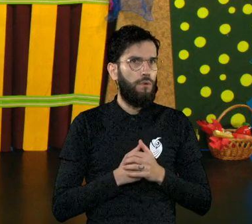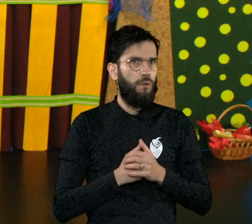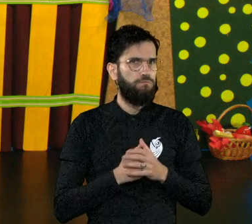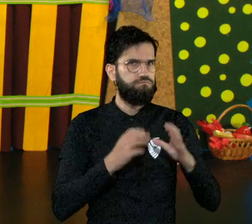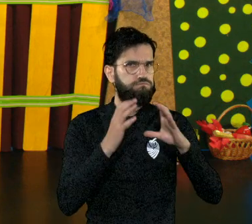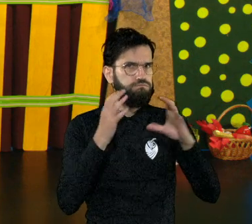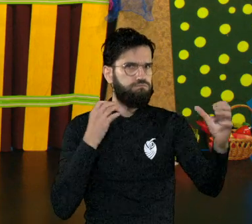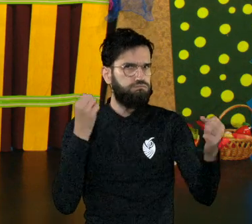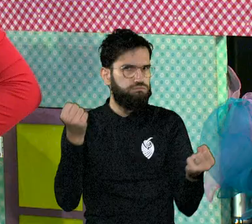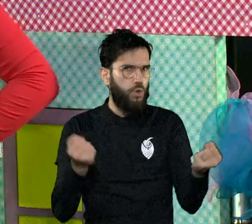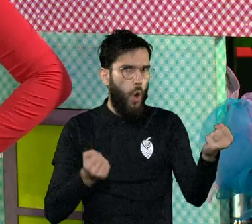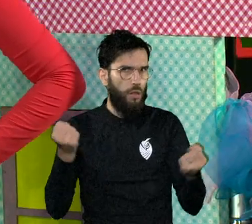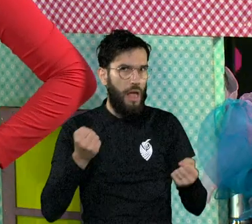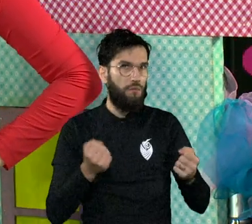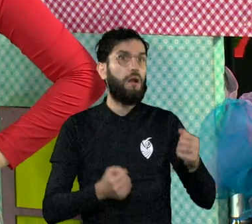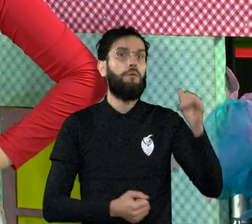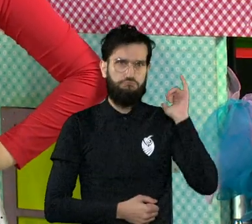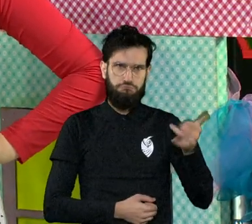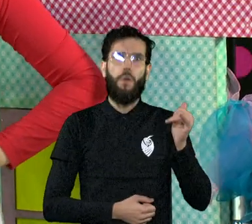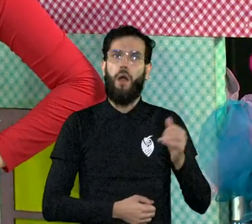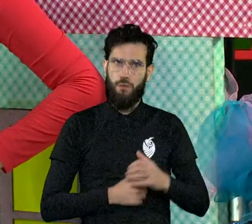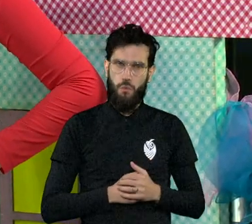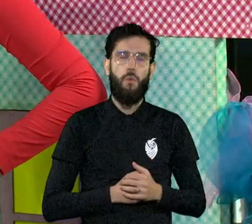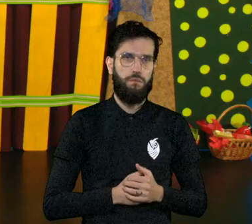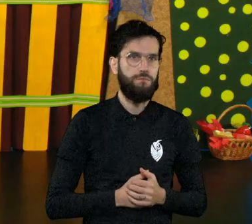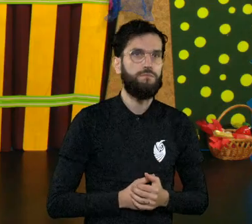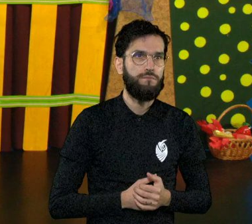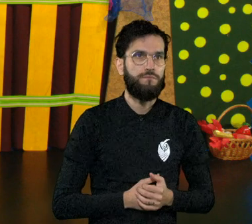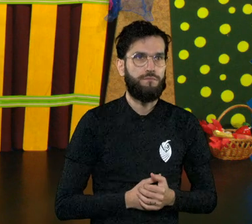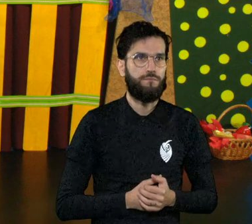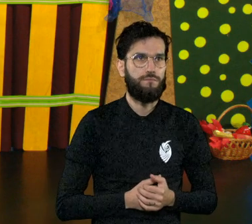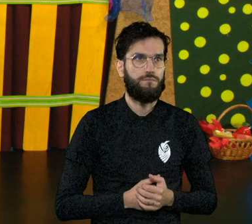Dodávka? Len aby nebola hustá premávka.